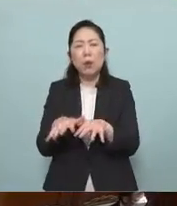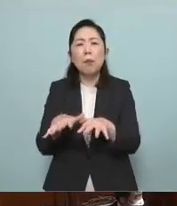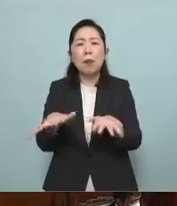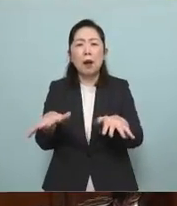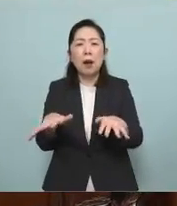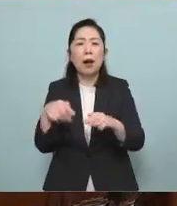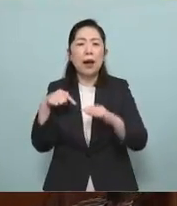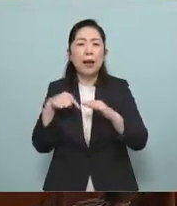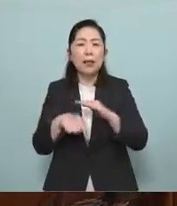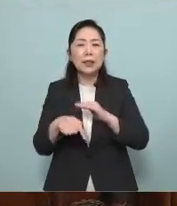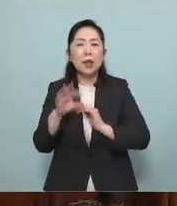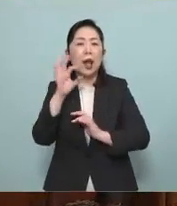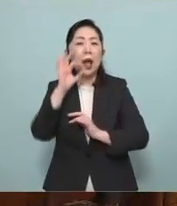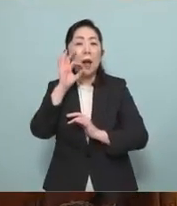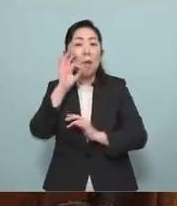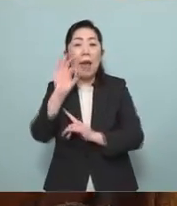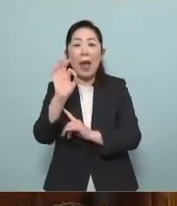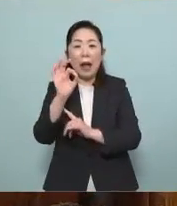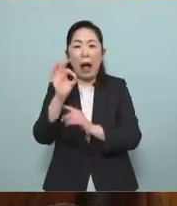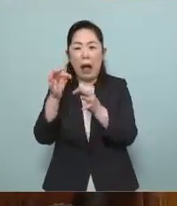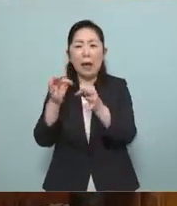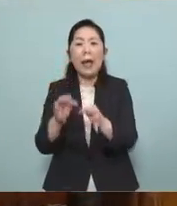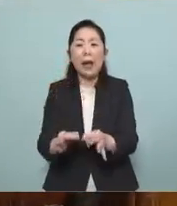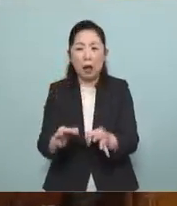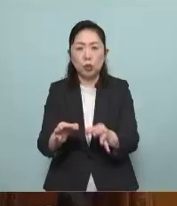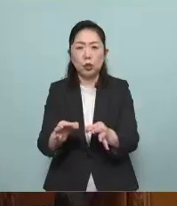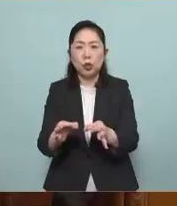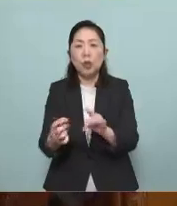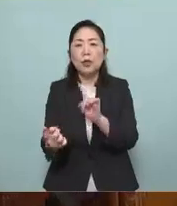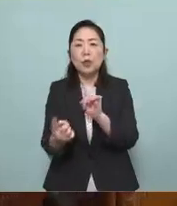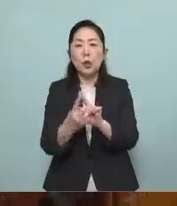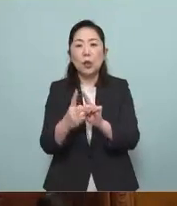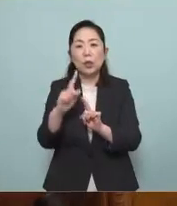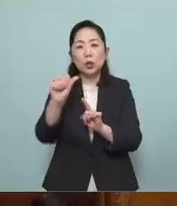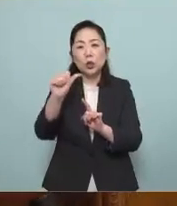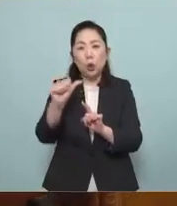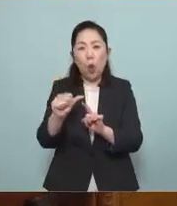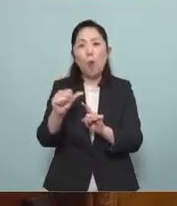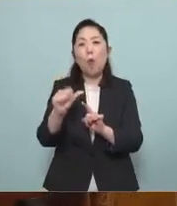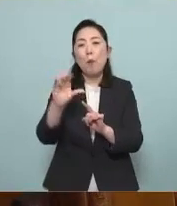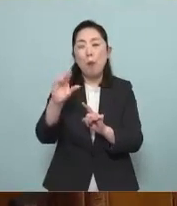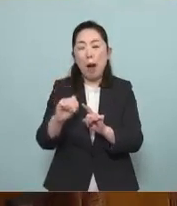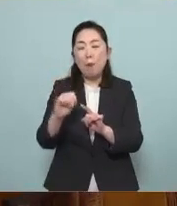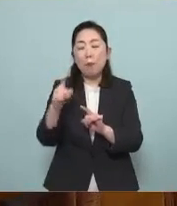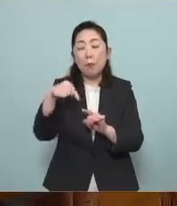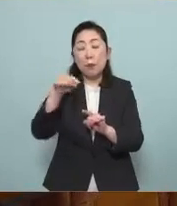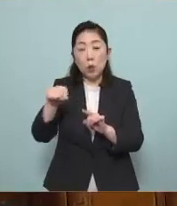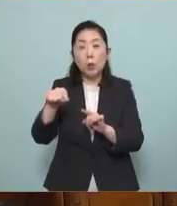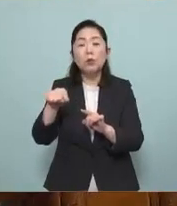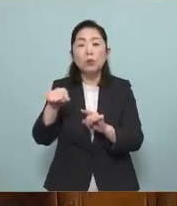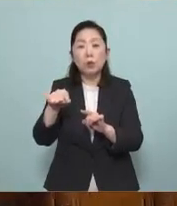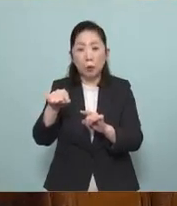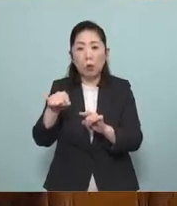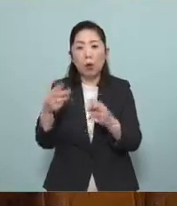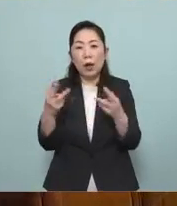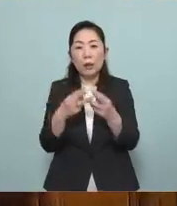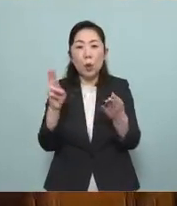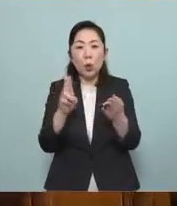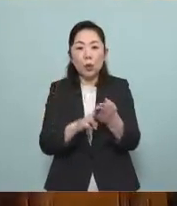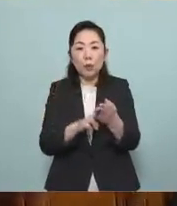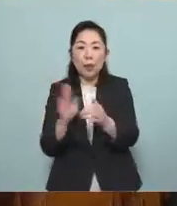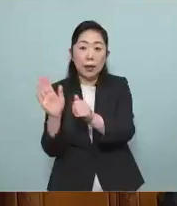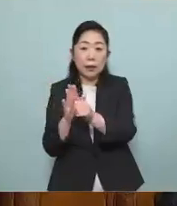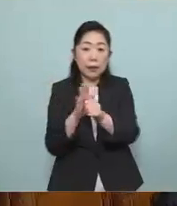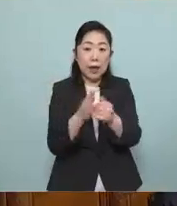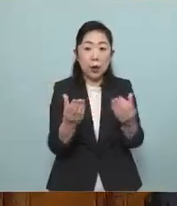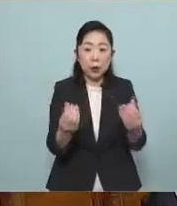による米価下落に対して、15万トンの特別枠の設定により対処してきました。原価